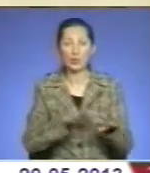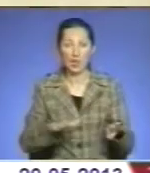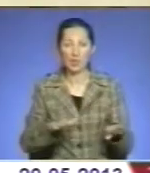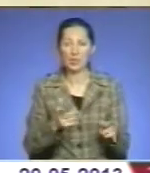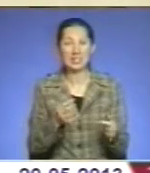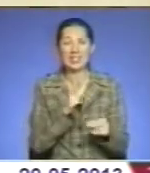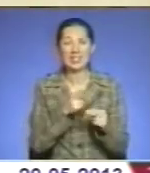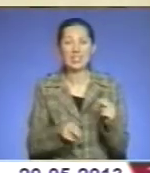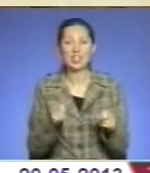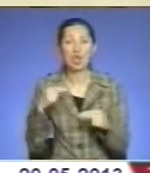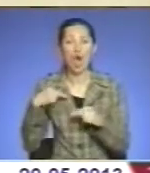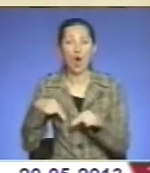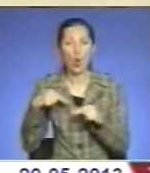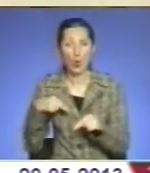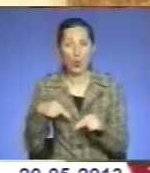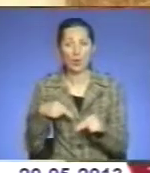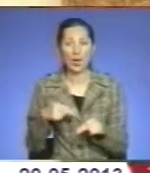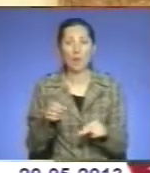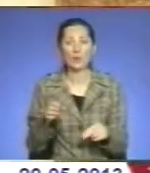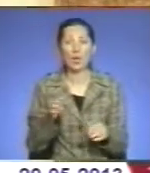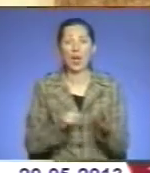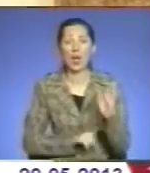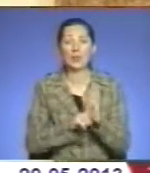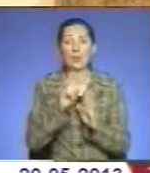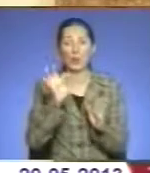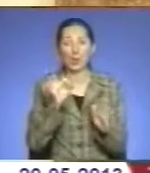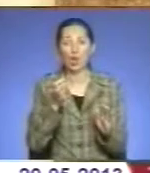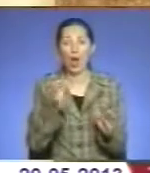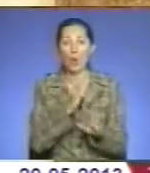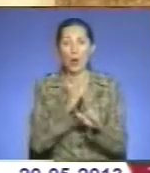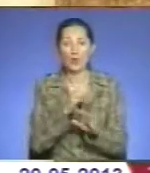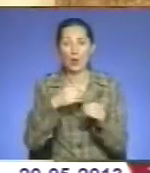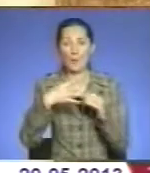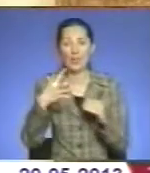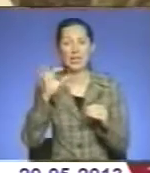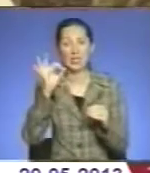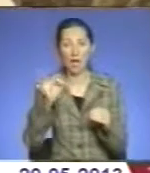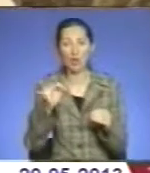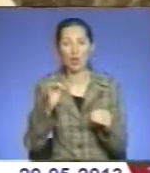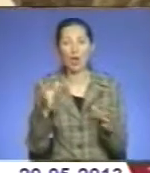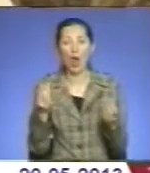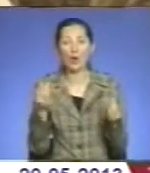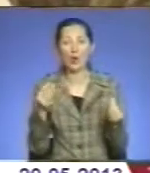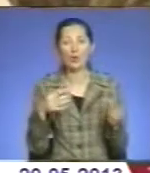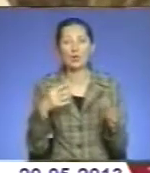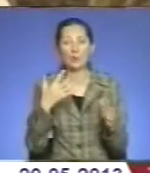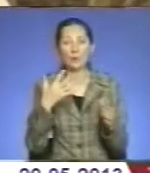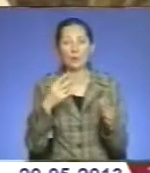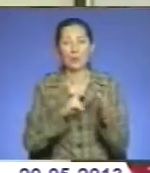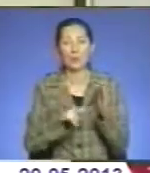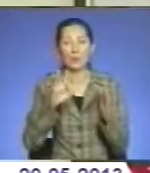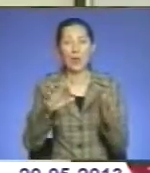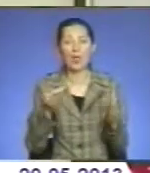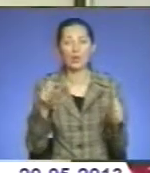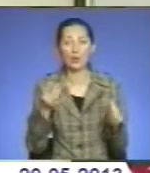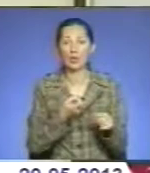завершені роботи, оптимальна температура повітря 15 градусів за Цельсієм, вологість 55%. Цих показників не дотримано.